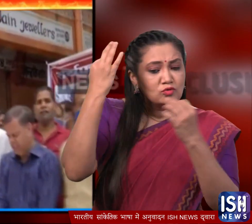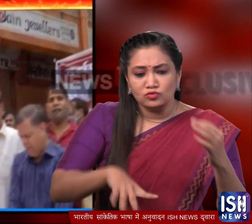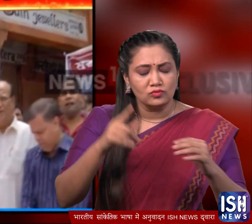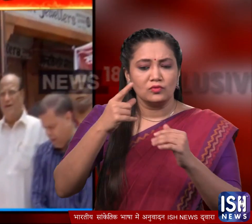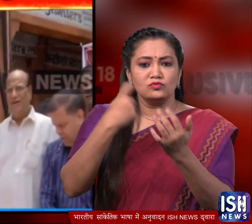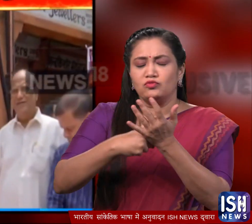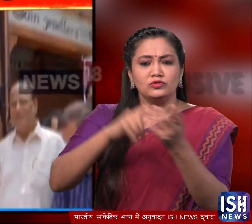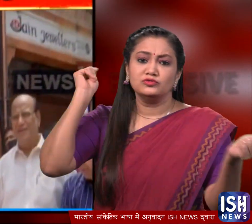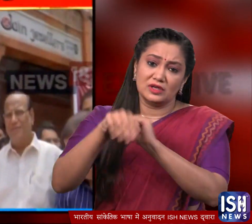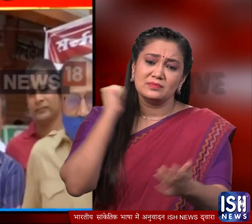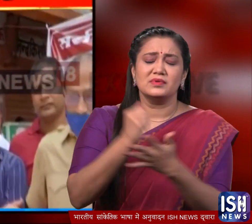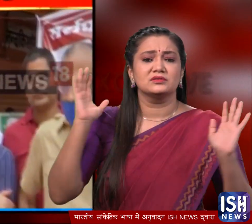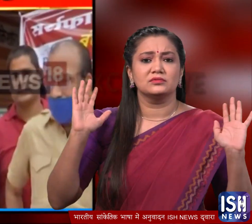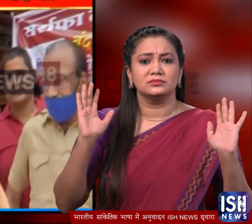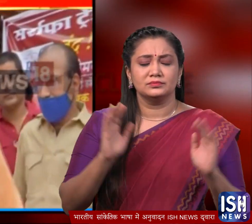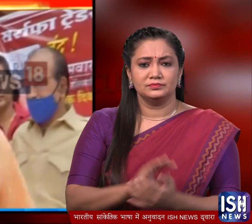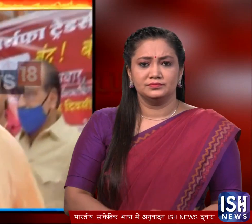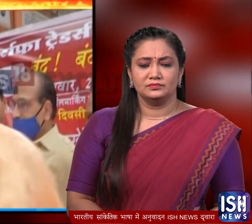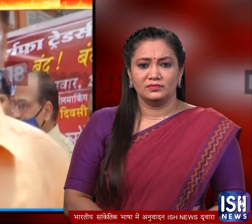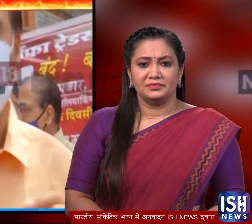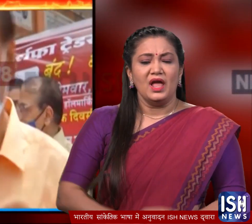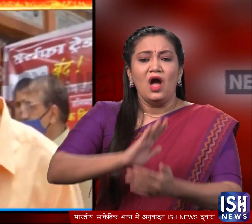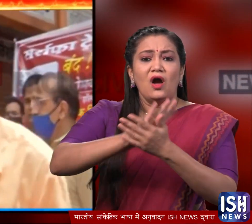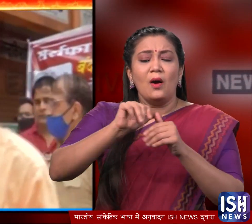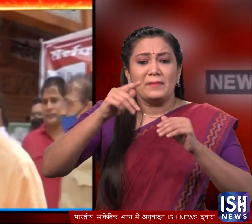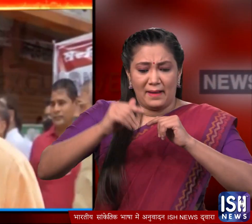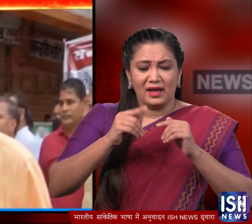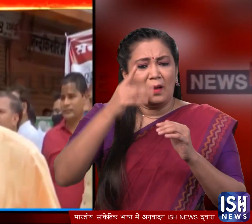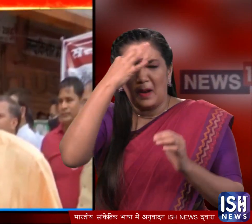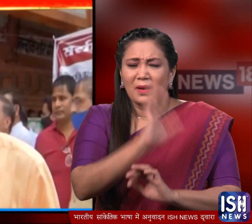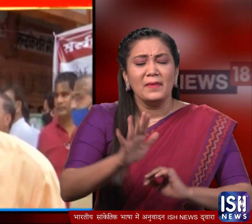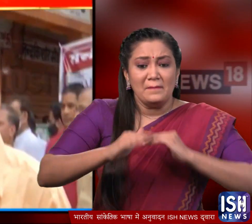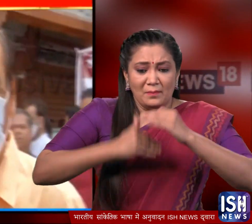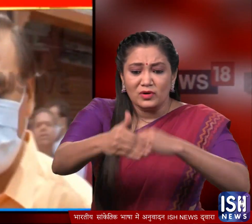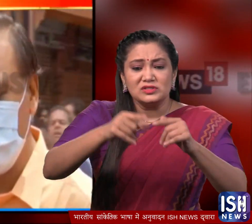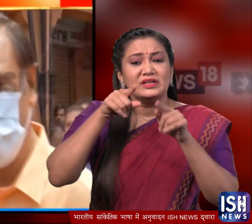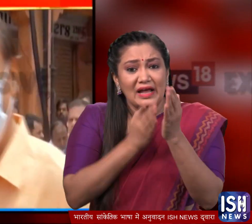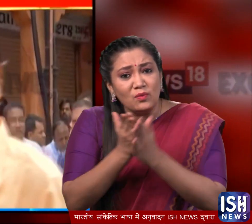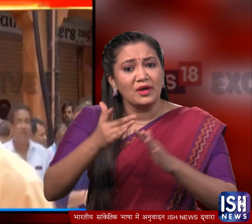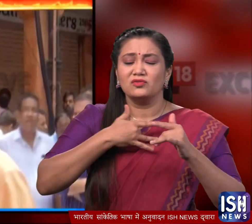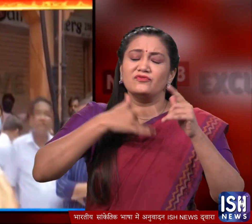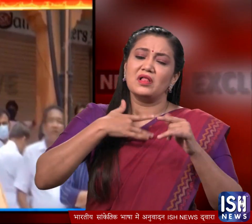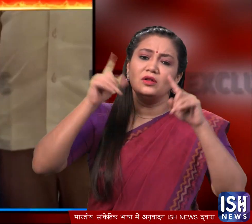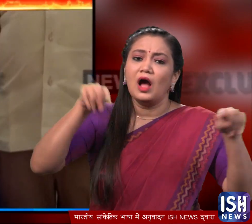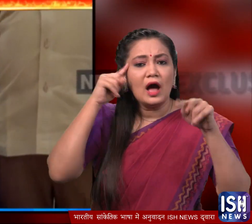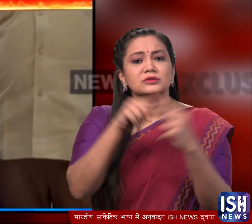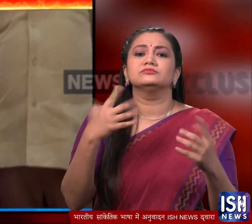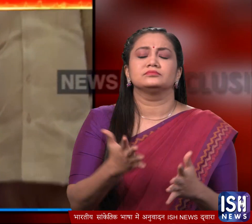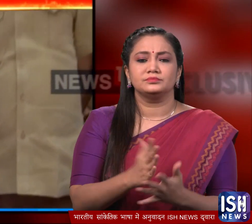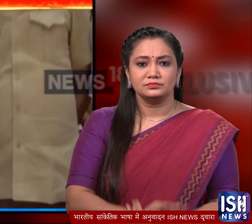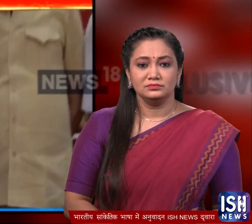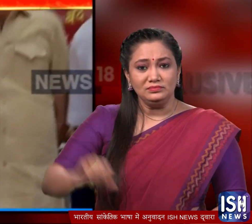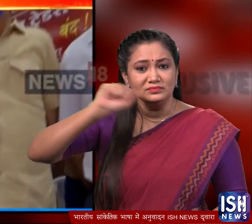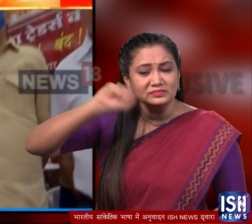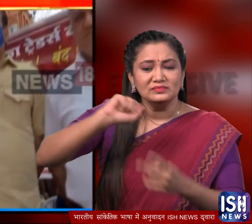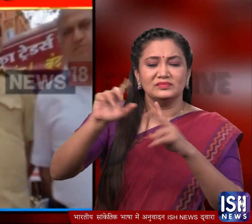नए फैसले को वापस लेने की मांग की। आपत्ति हॉलमार्किंग को लेकर नहीं, उसकी प्रक्रिया को लेकर है, जो तरीका अपनाया गया उसको लेकर आपत्ति है। प्रदर्शन कर